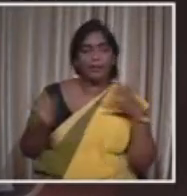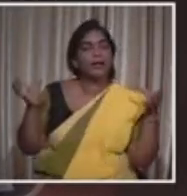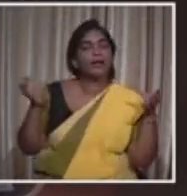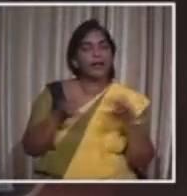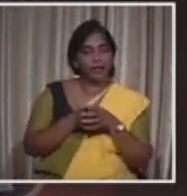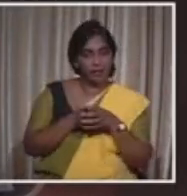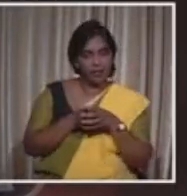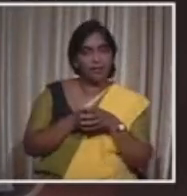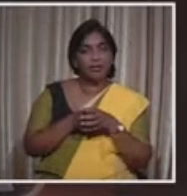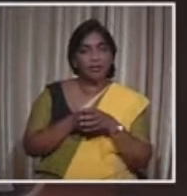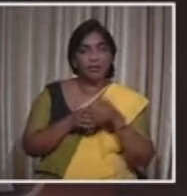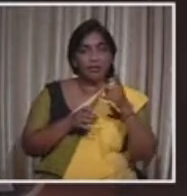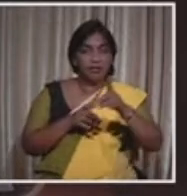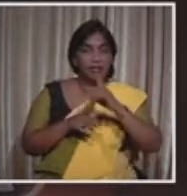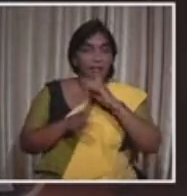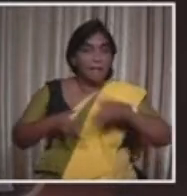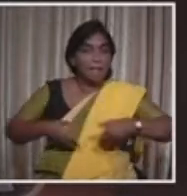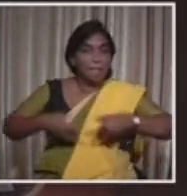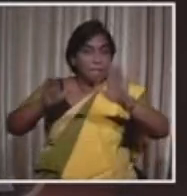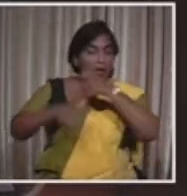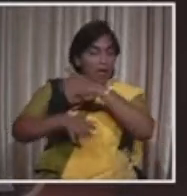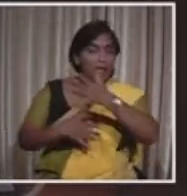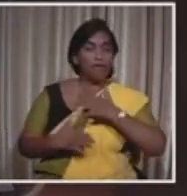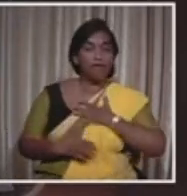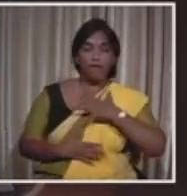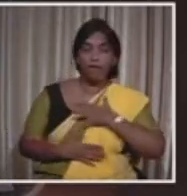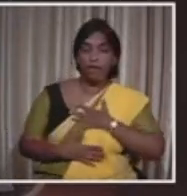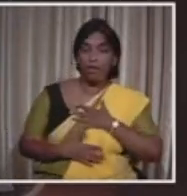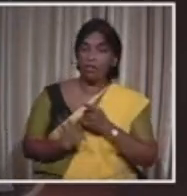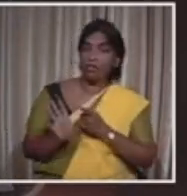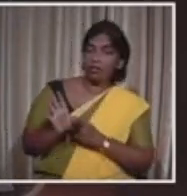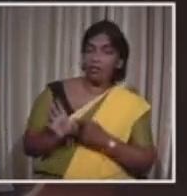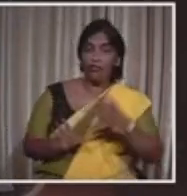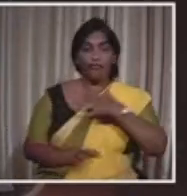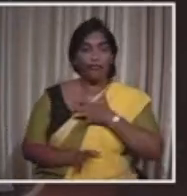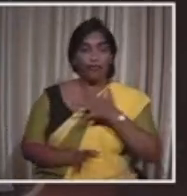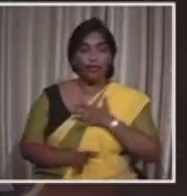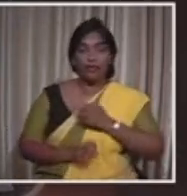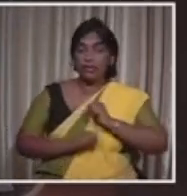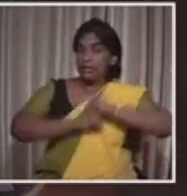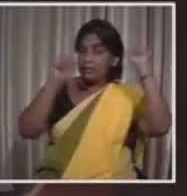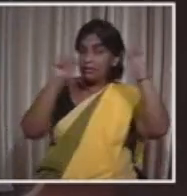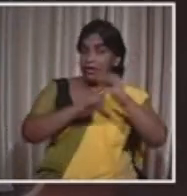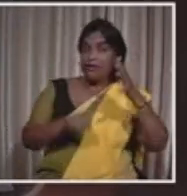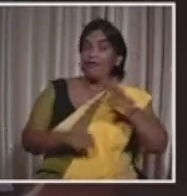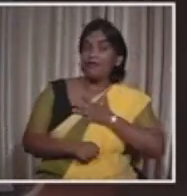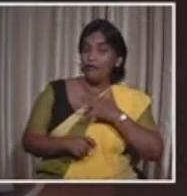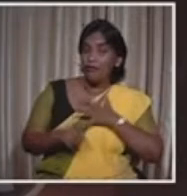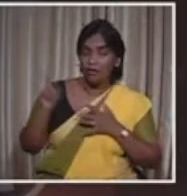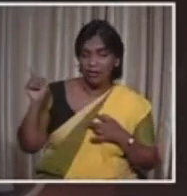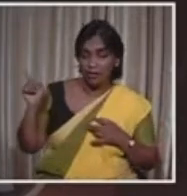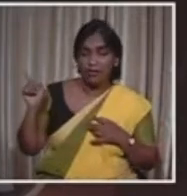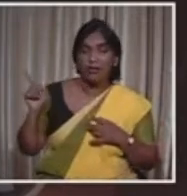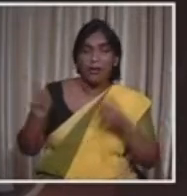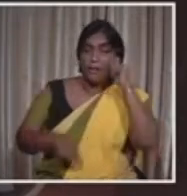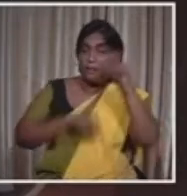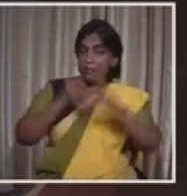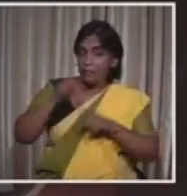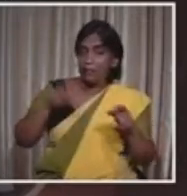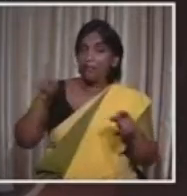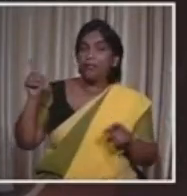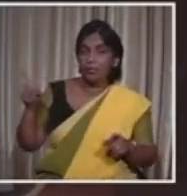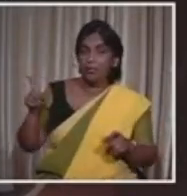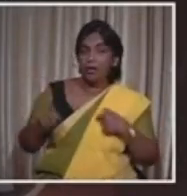වෙලා අර මහ පාරේ හඬ, අර තරුණ හඬ, අර ජන අරගල හඬ, අර ජනතාවගේ